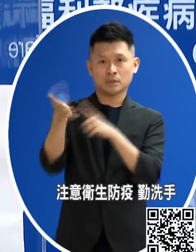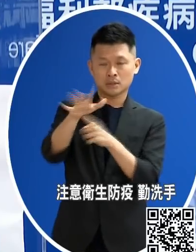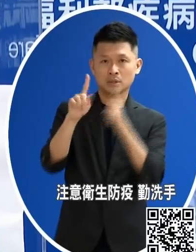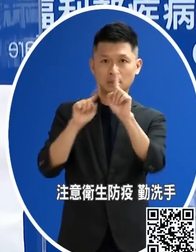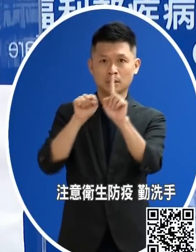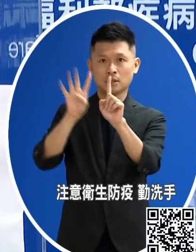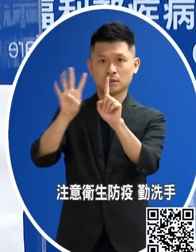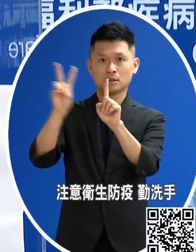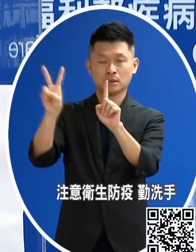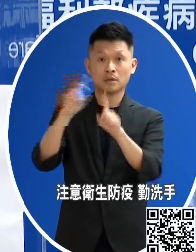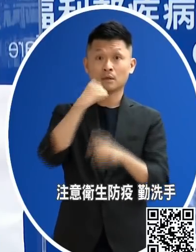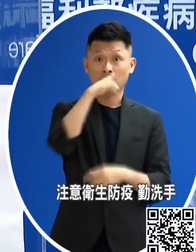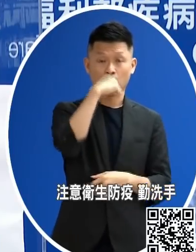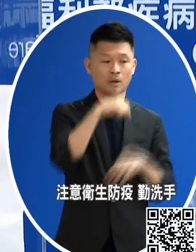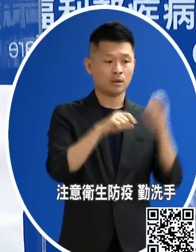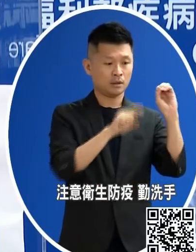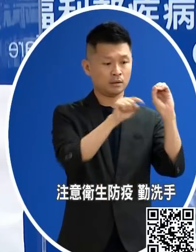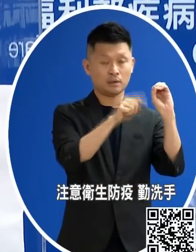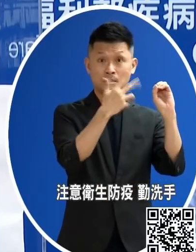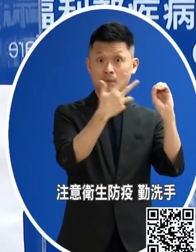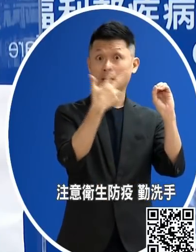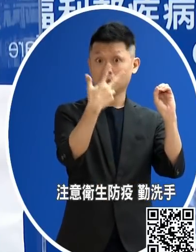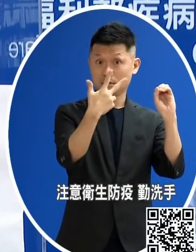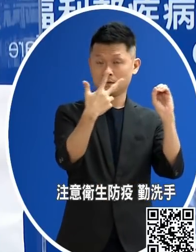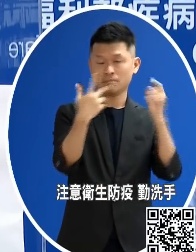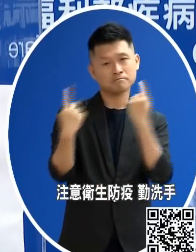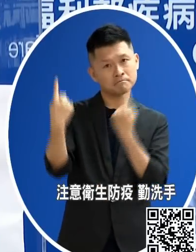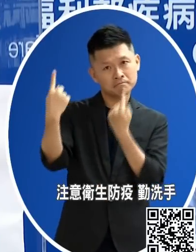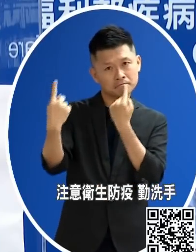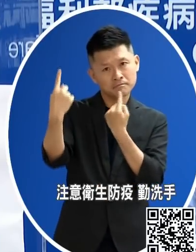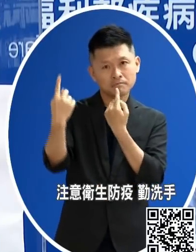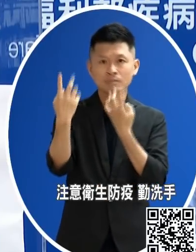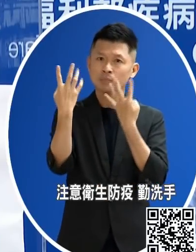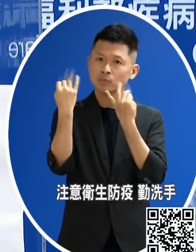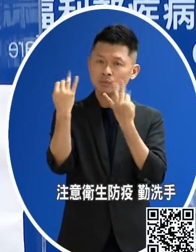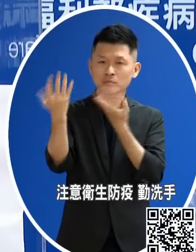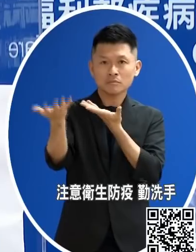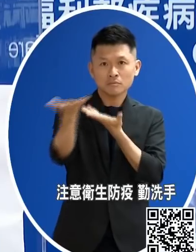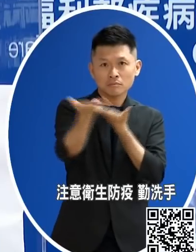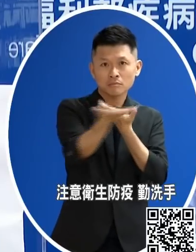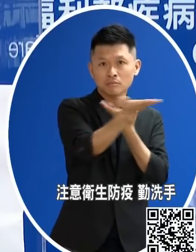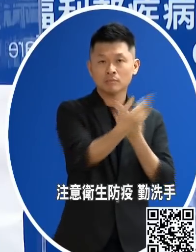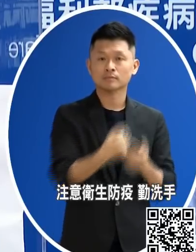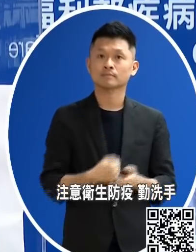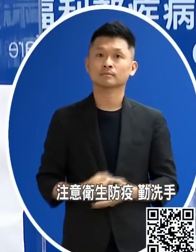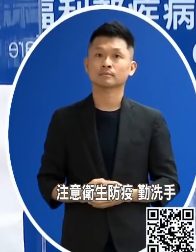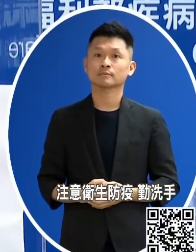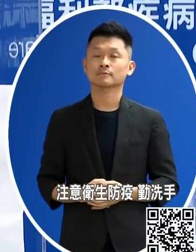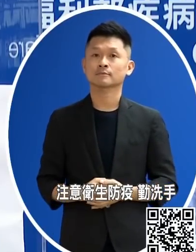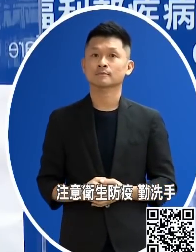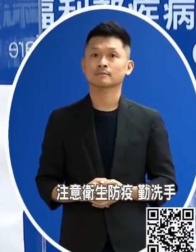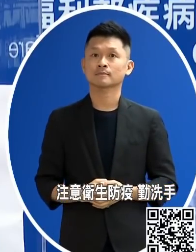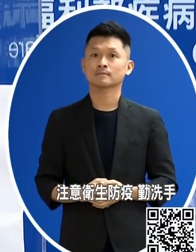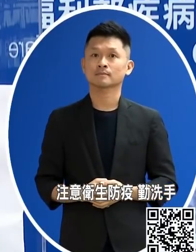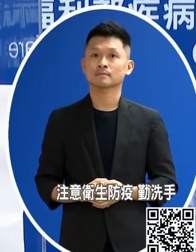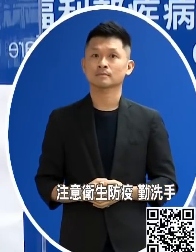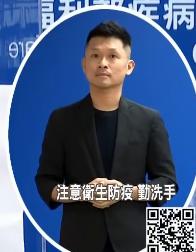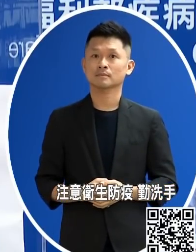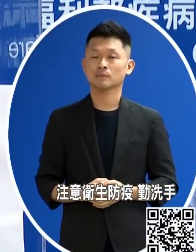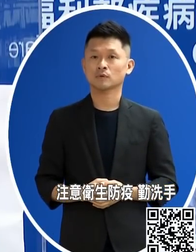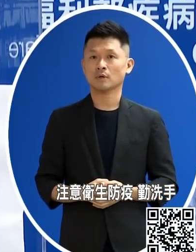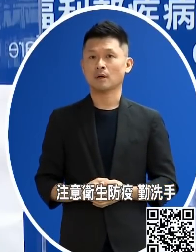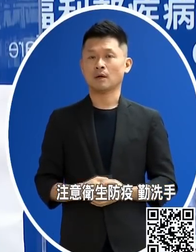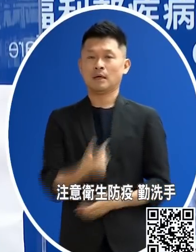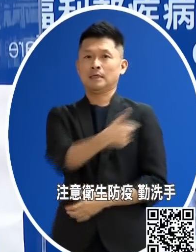那台湾是0.87。好，其实这都是差不多的哈。那所以在这里面并没有因为